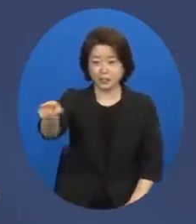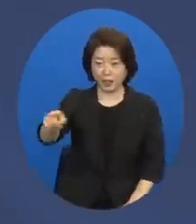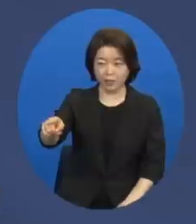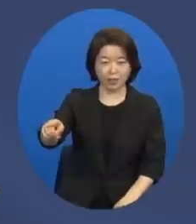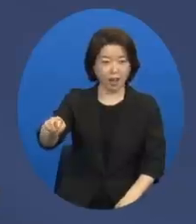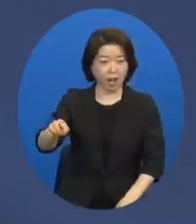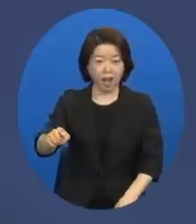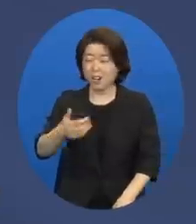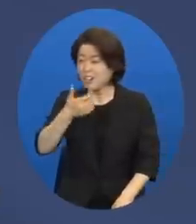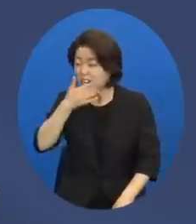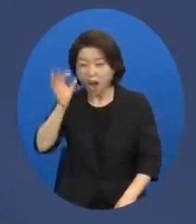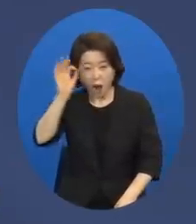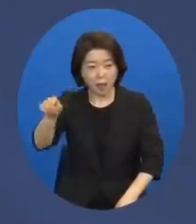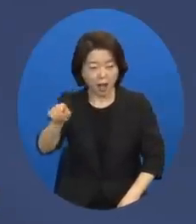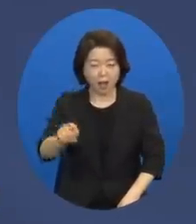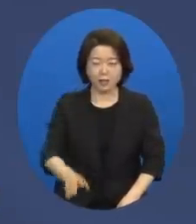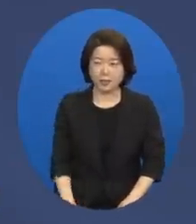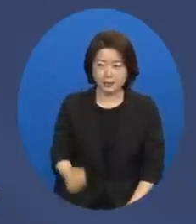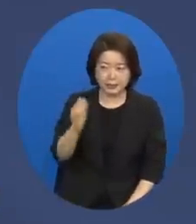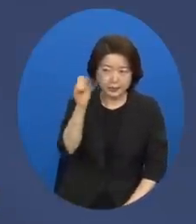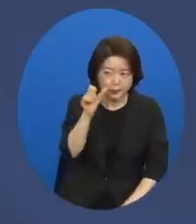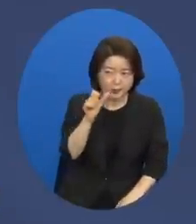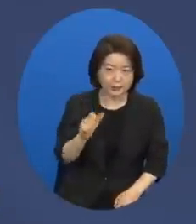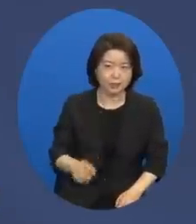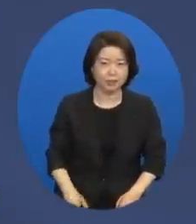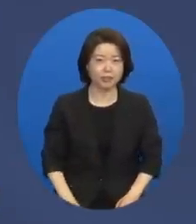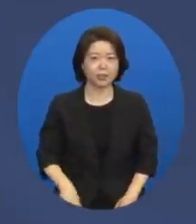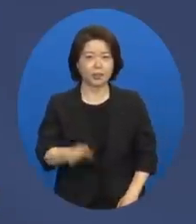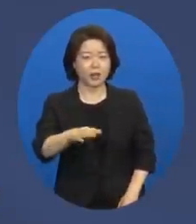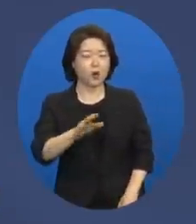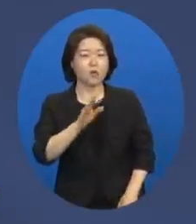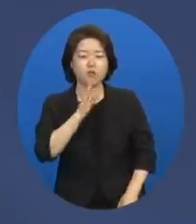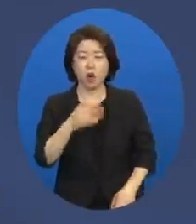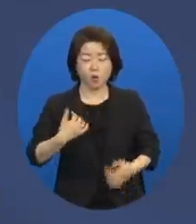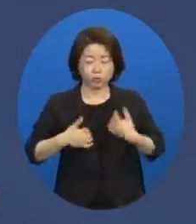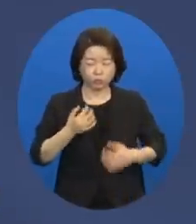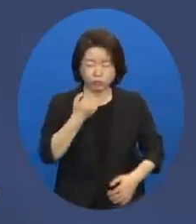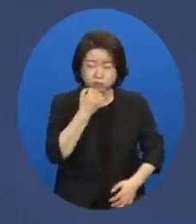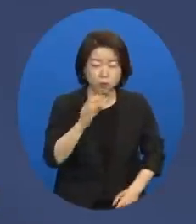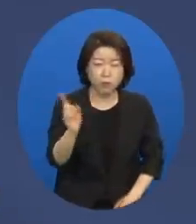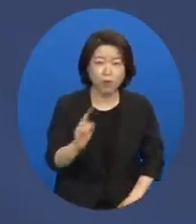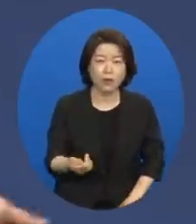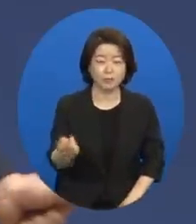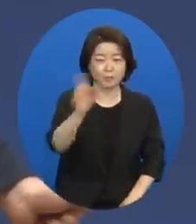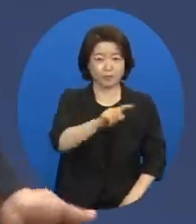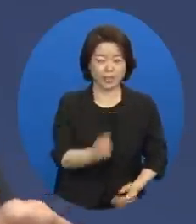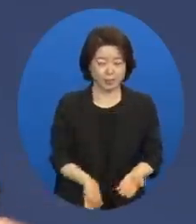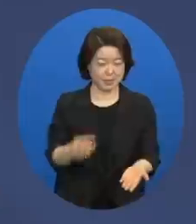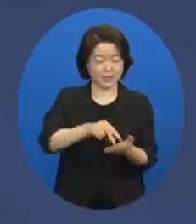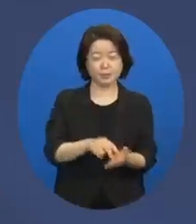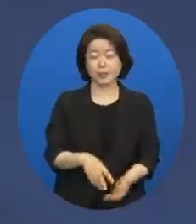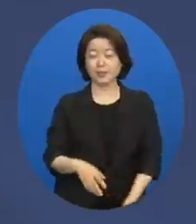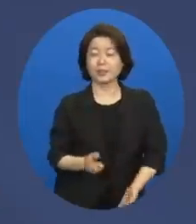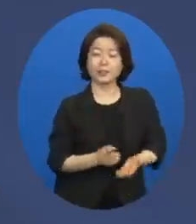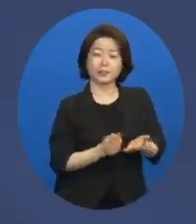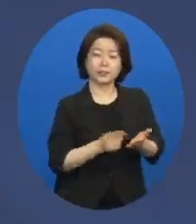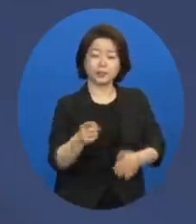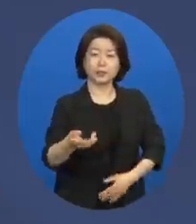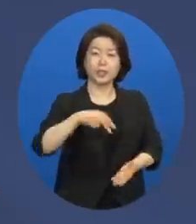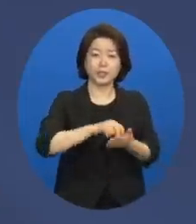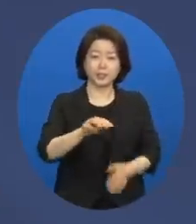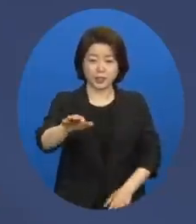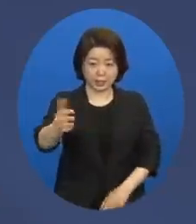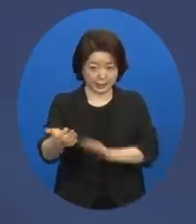봤으면 눈치를 잡아야 될 거 아니겠어요? 나 근데 진짜 재밌는 건 그 다음에 총무도 이렇게 일어나더니 앞에서 하는 얘기